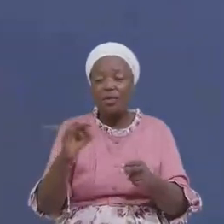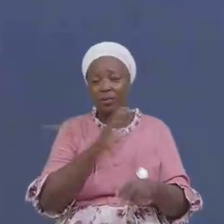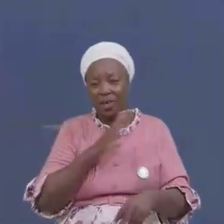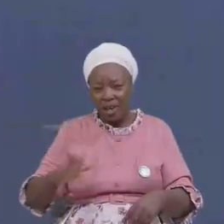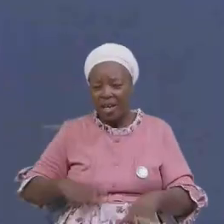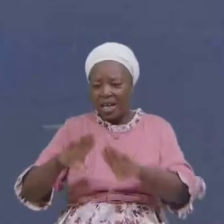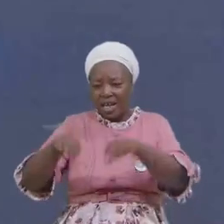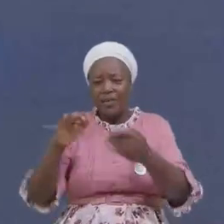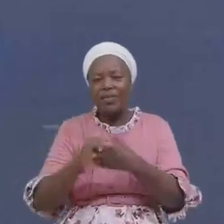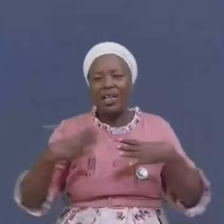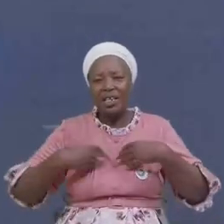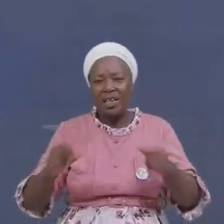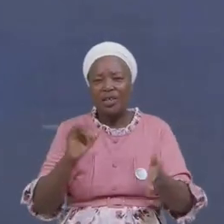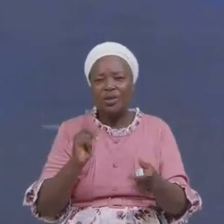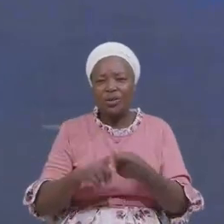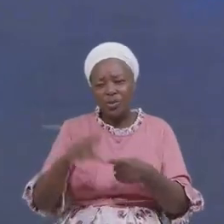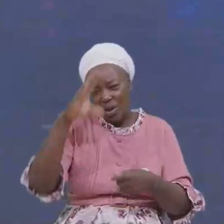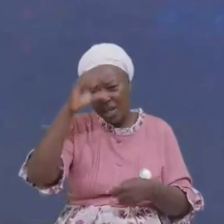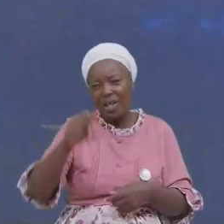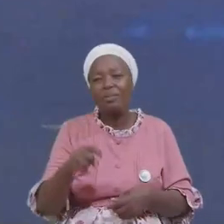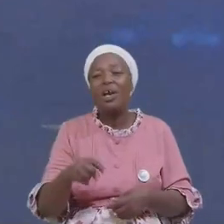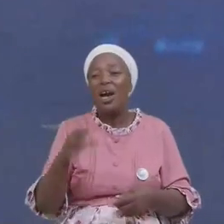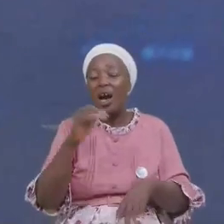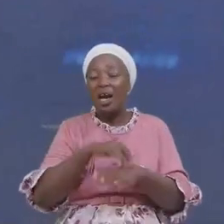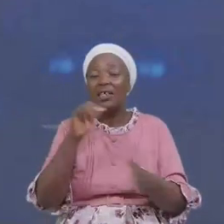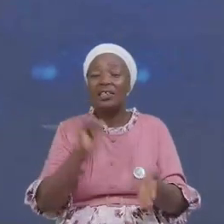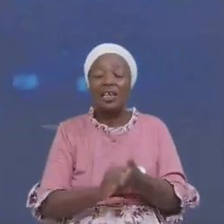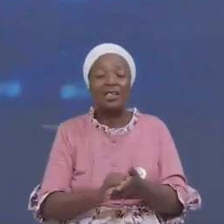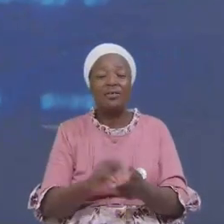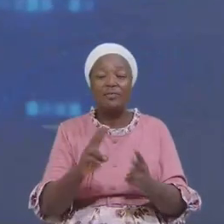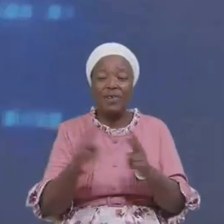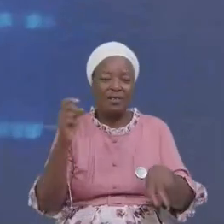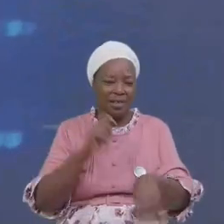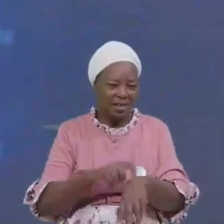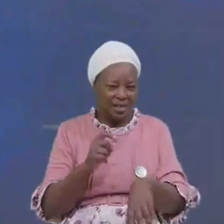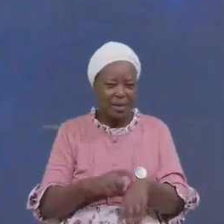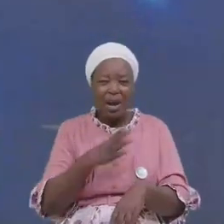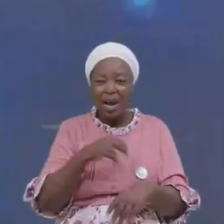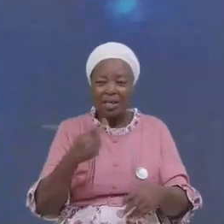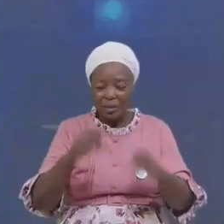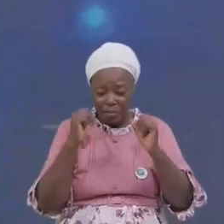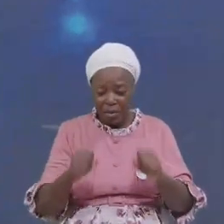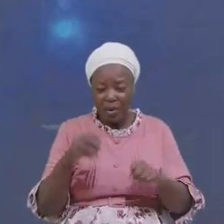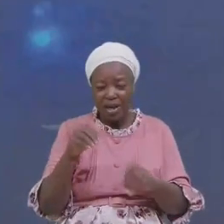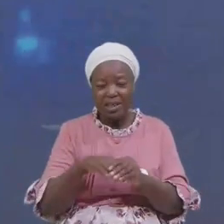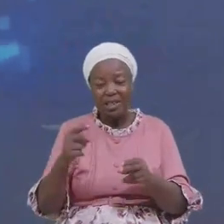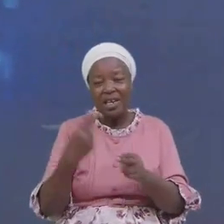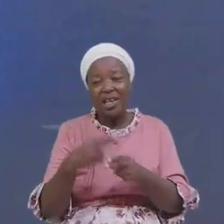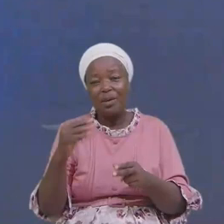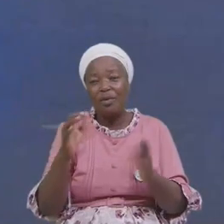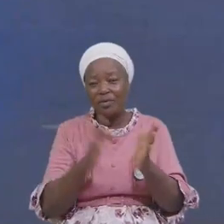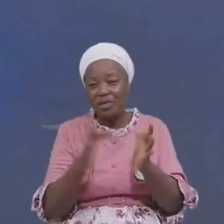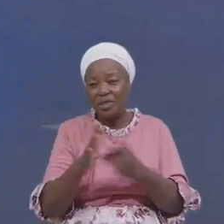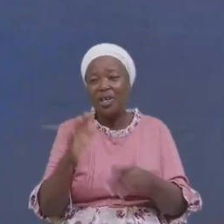a donné cette guérison à cet homme, en ce moment même. Et la puissance, dans le nom de Jésus-Christ, ce